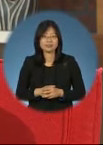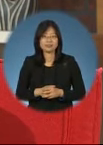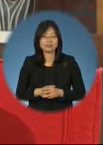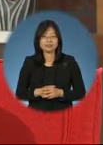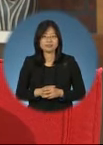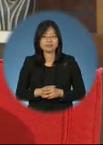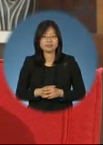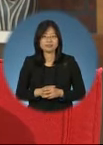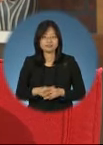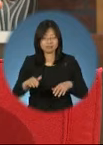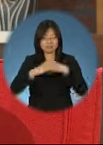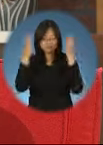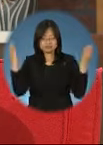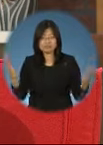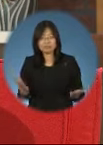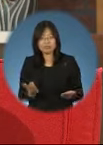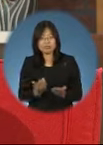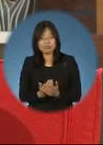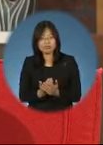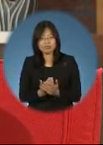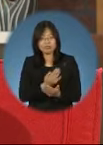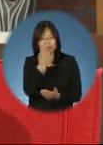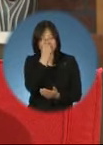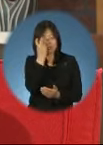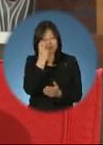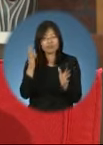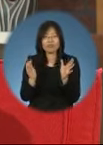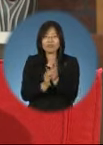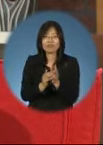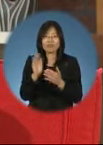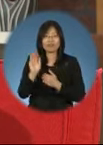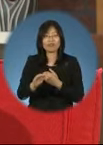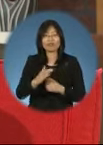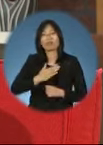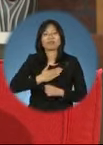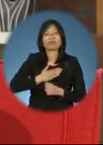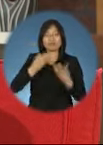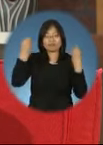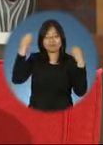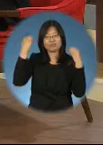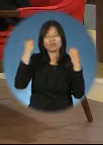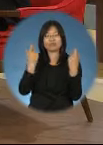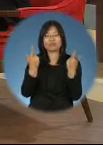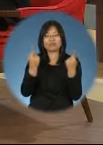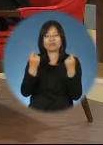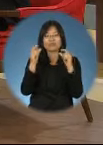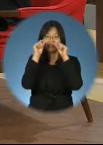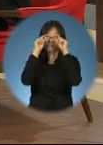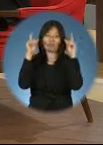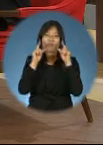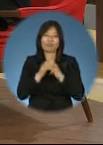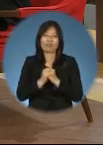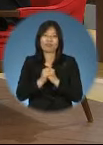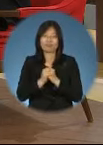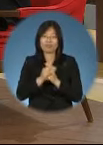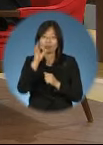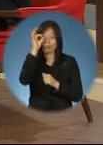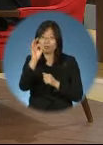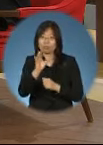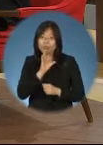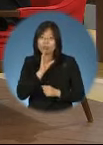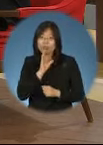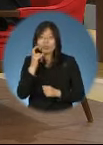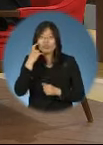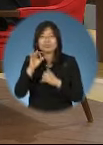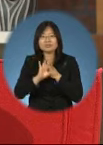전체를 다 리서치 해보고 나서 아 나는 춤인 것 같다. 그게 보여요, 그게?